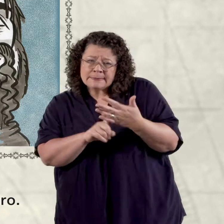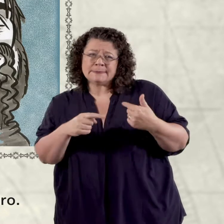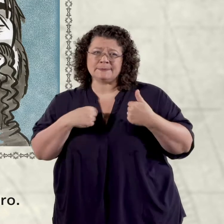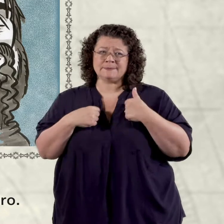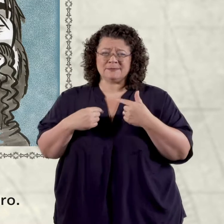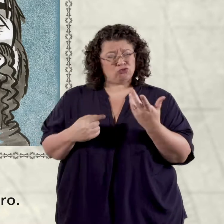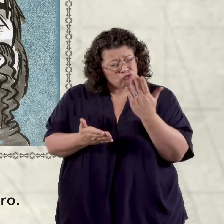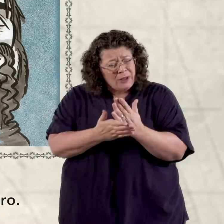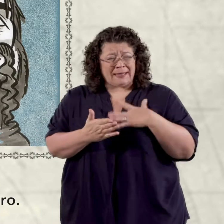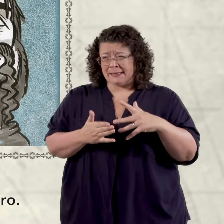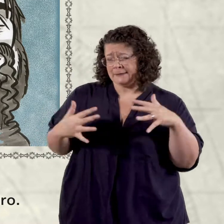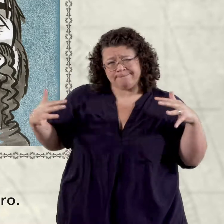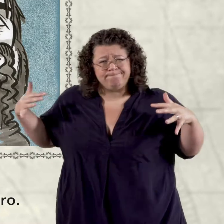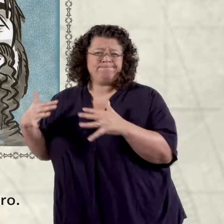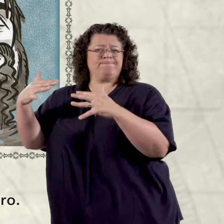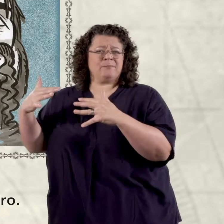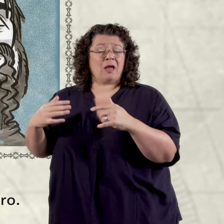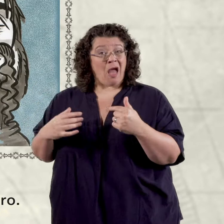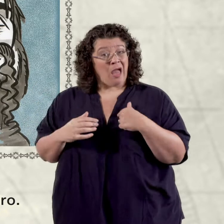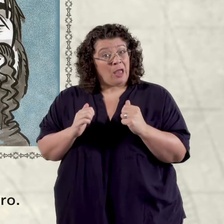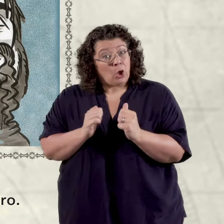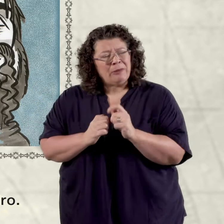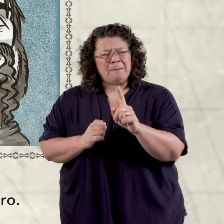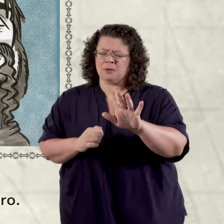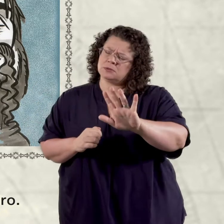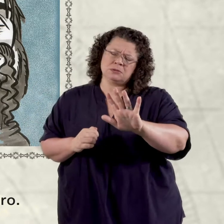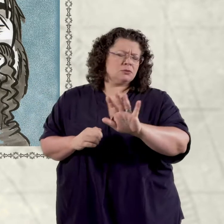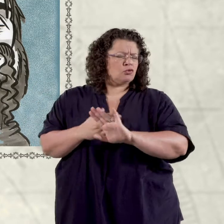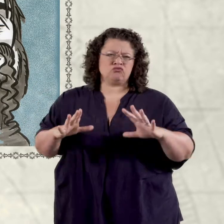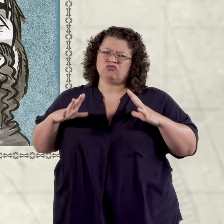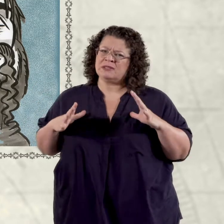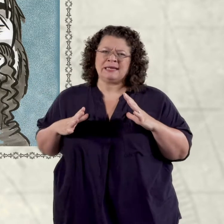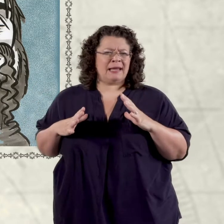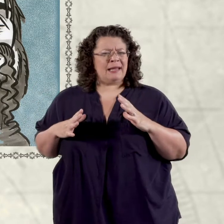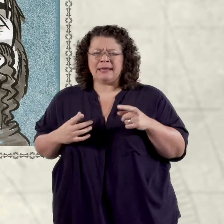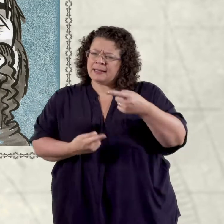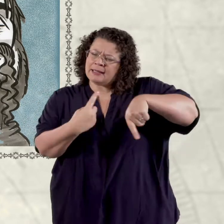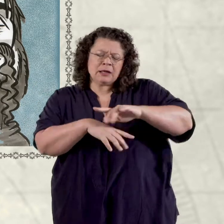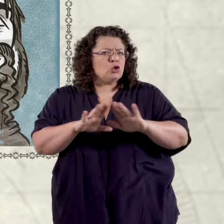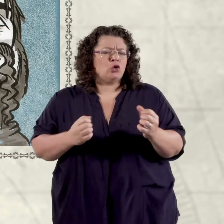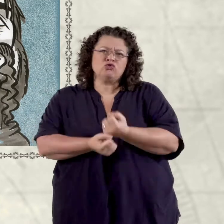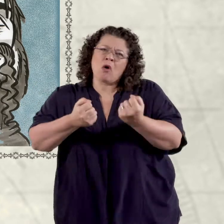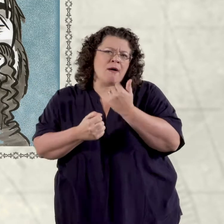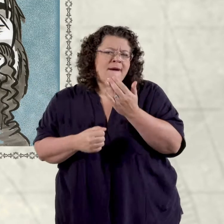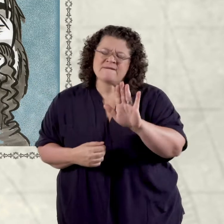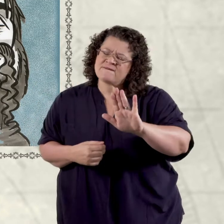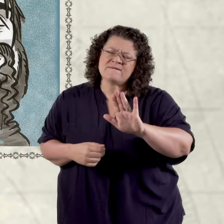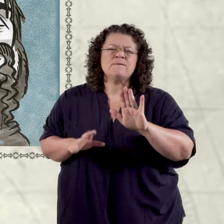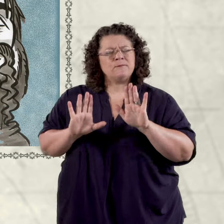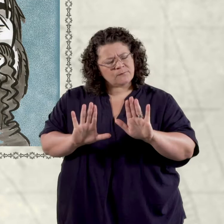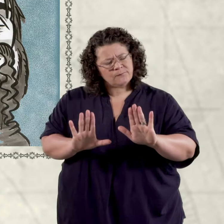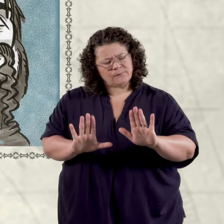wedi ceisio fy mherswadio bod gwir angen i ni frwydro. Ac o'n i'n cytuno, ond oedden ni ddim yn